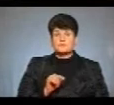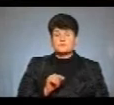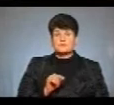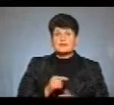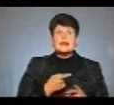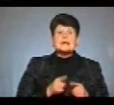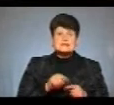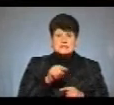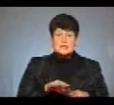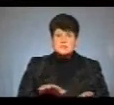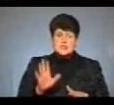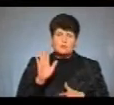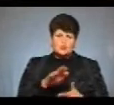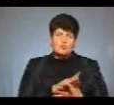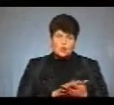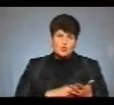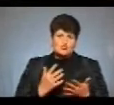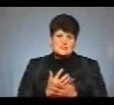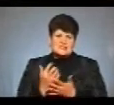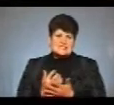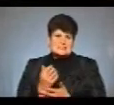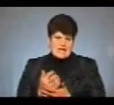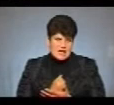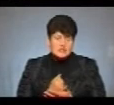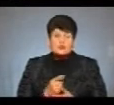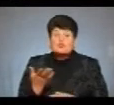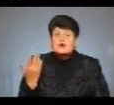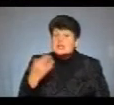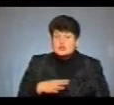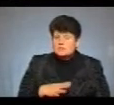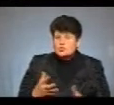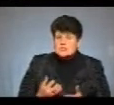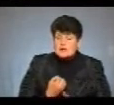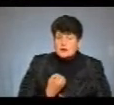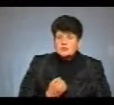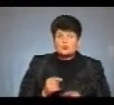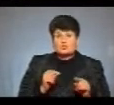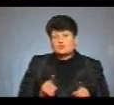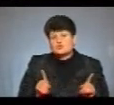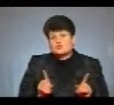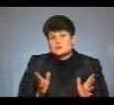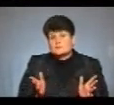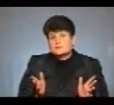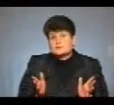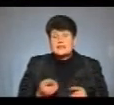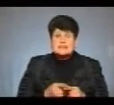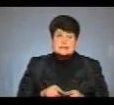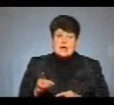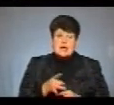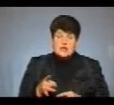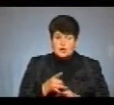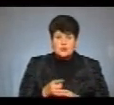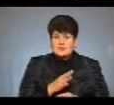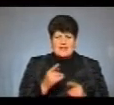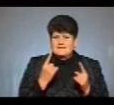скажімо, на цих місцях будуть продовжуватися знахідки. Чому раніше не було, знаєте? Тому що, знову ж таки, це район вже такої